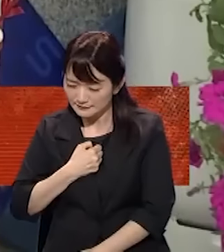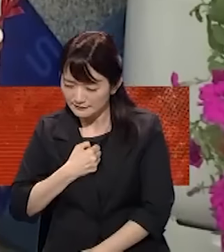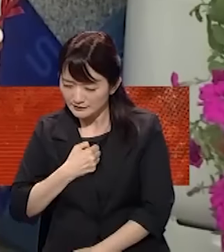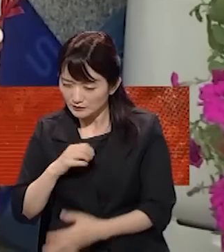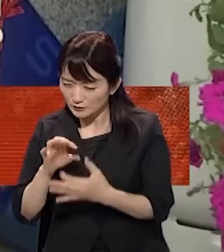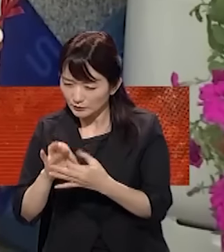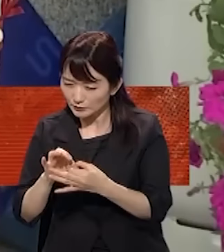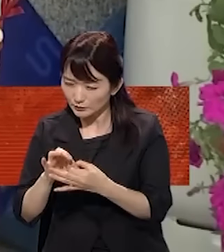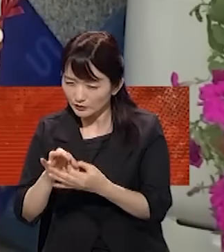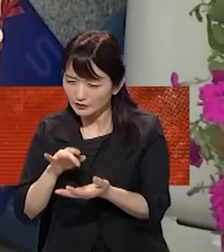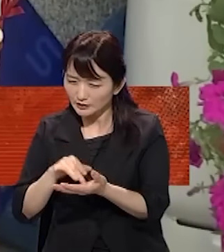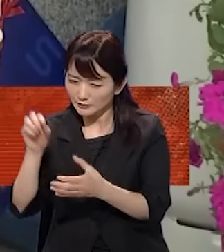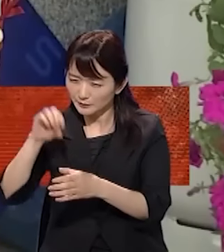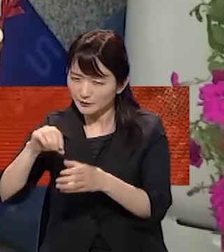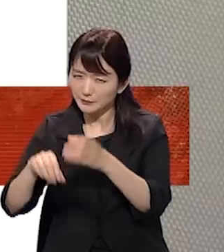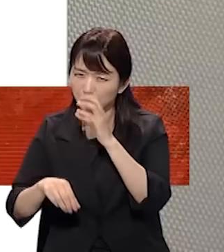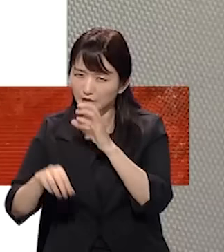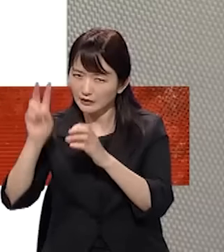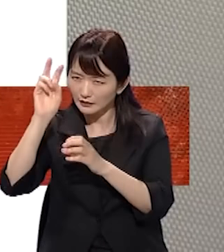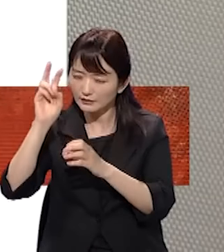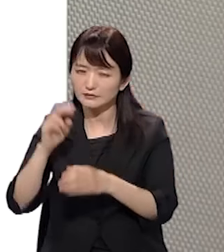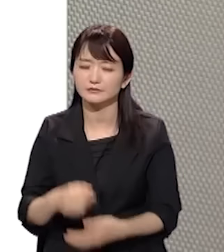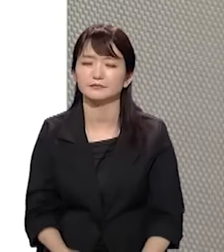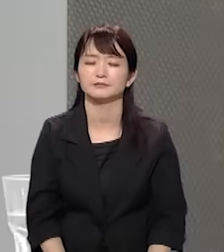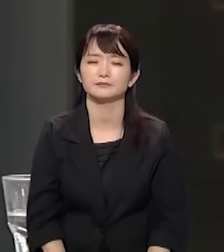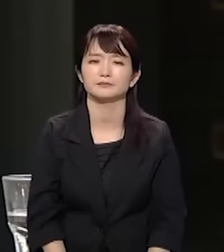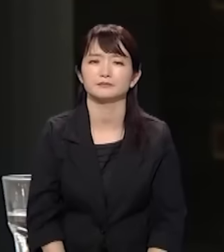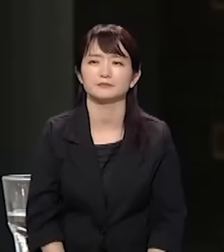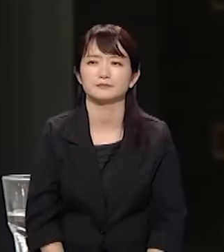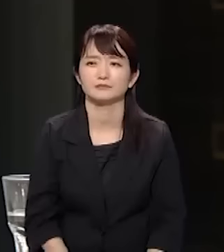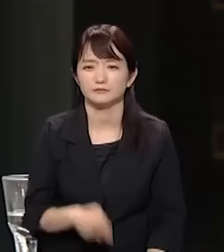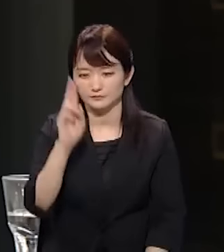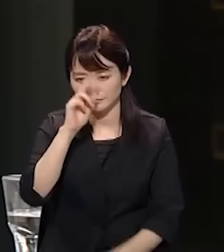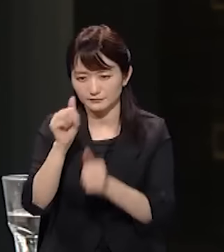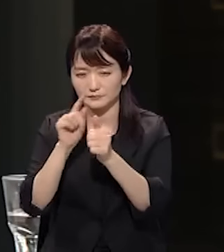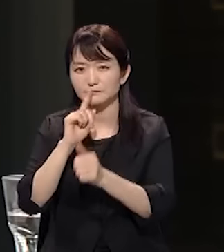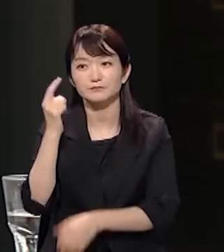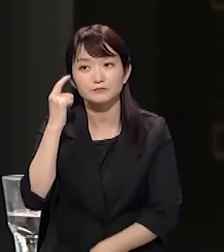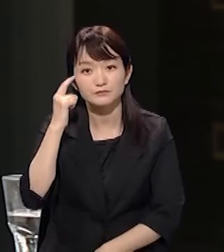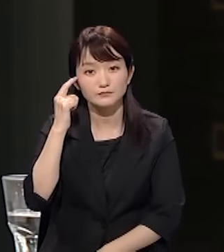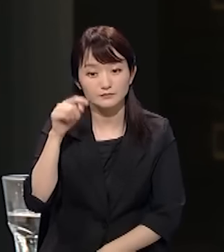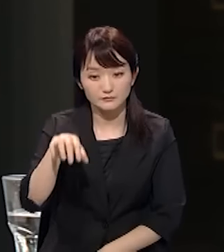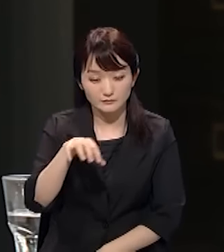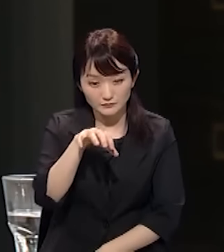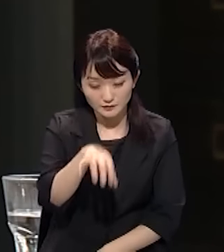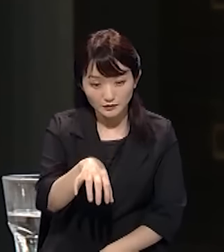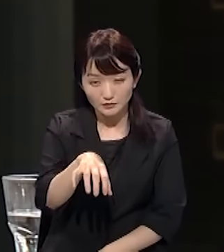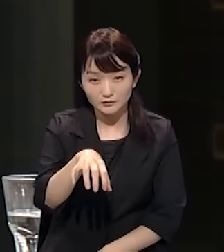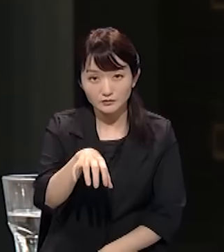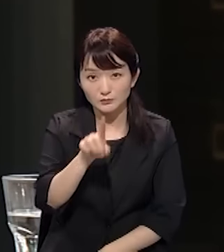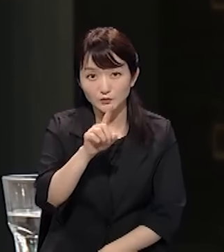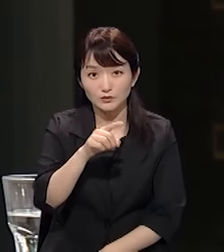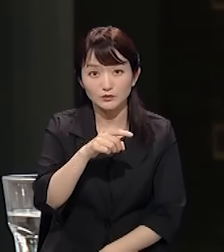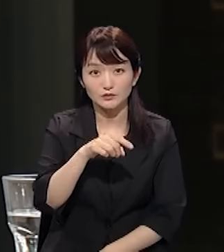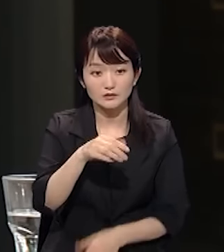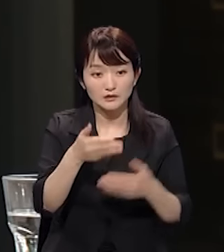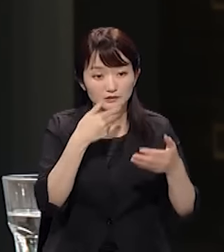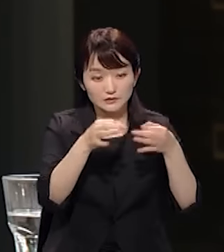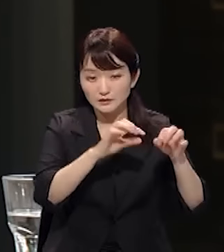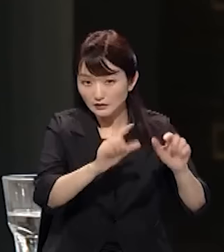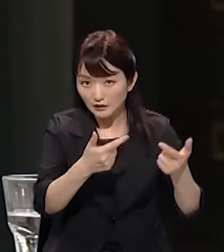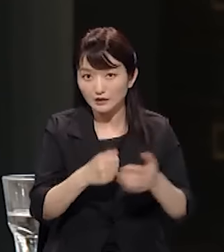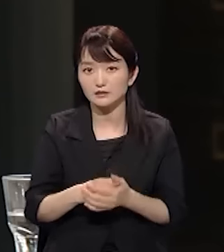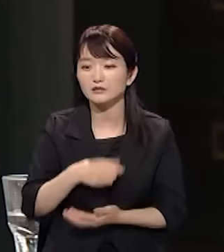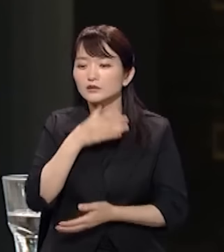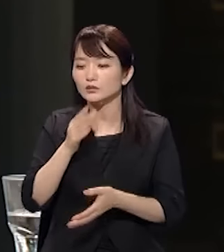아닌가 추측될 수 있는 부분입니다 자 일단 박 변호사님 말씀만 들으면 사건 현장이 오리 고깃집이 아닌 경로당을 수 있는 건데 자